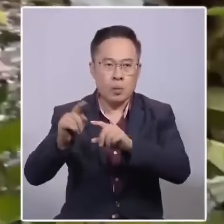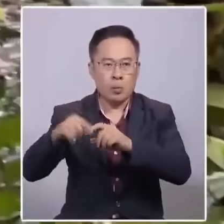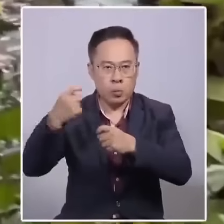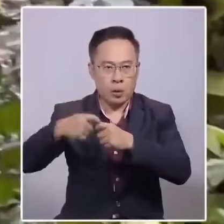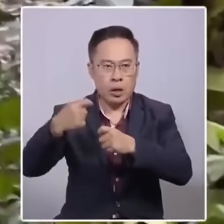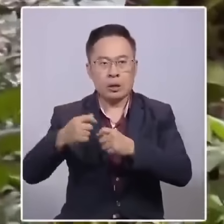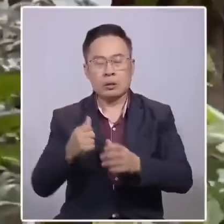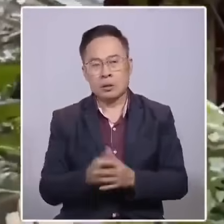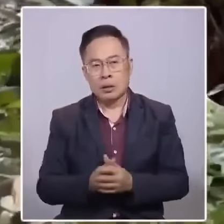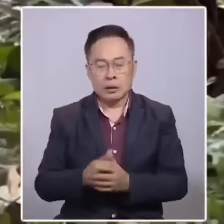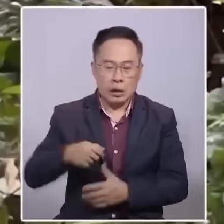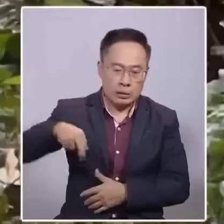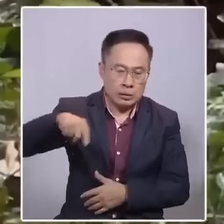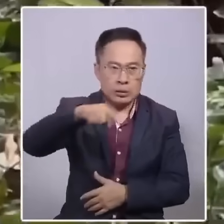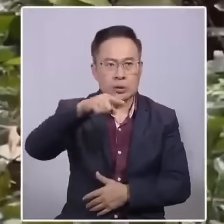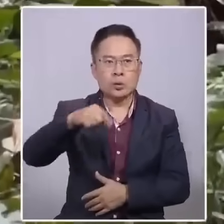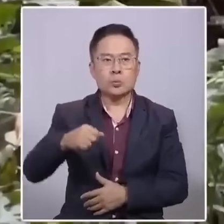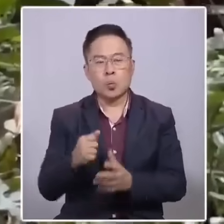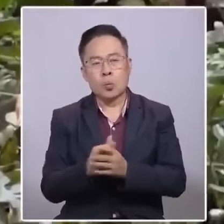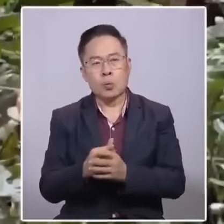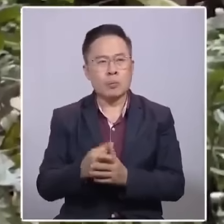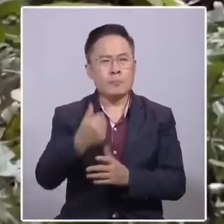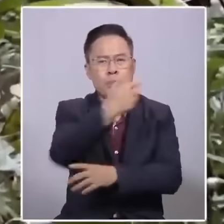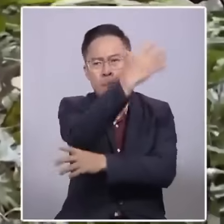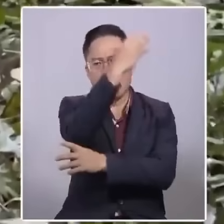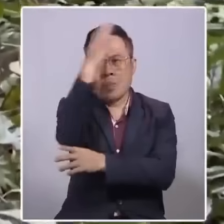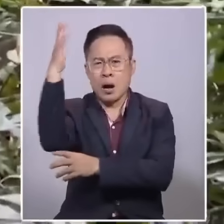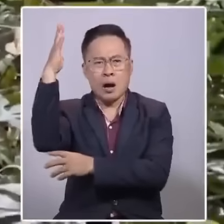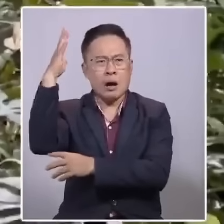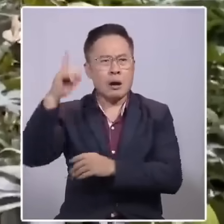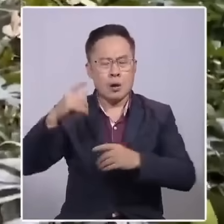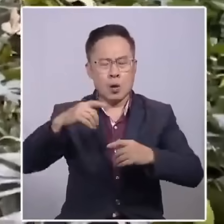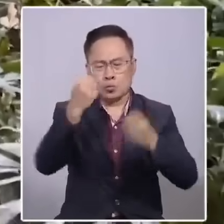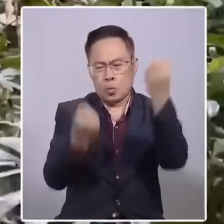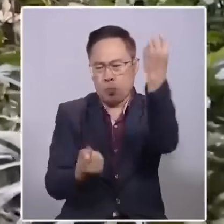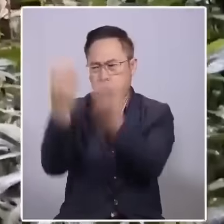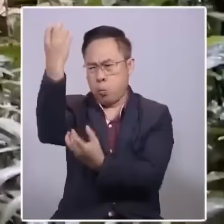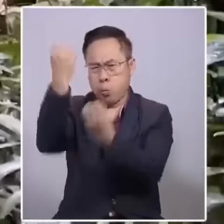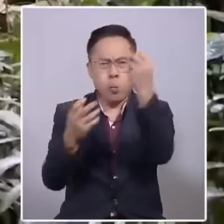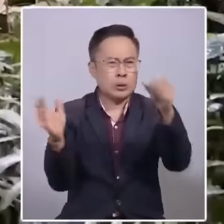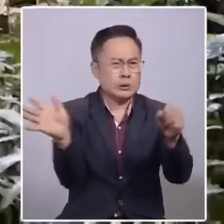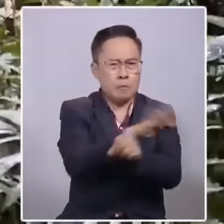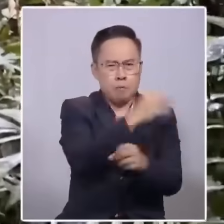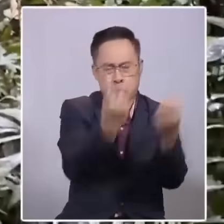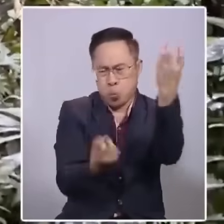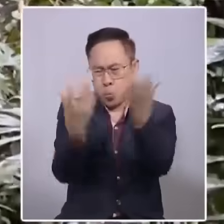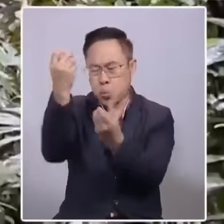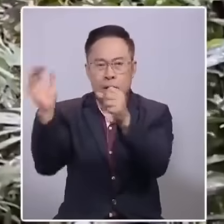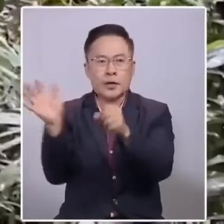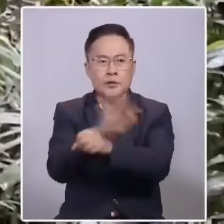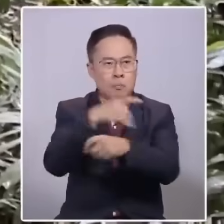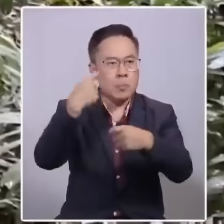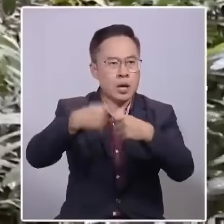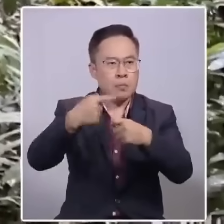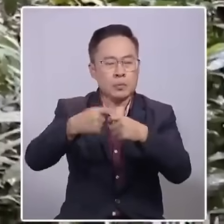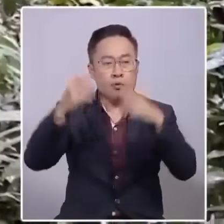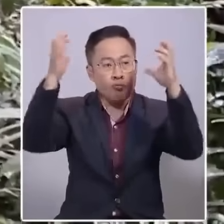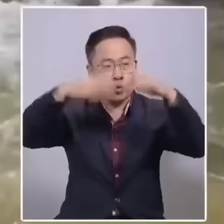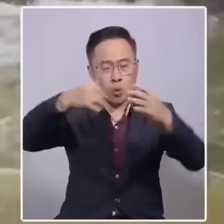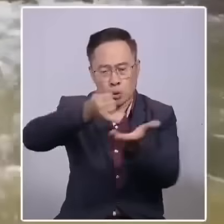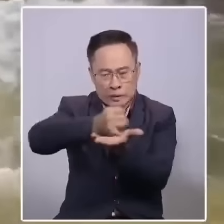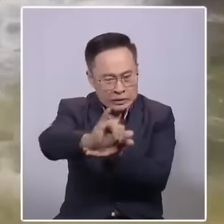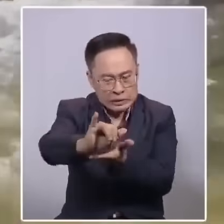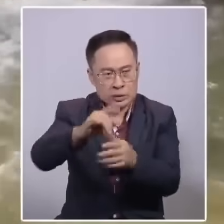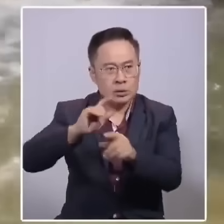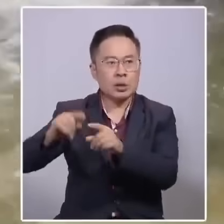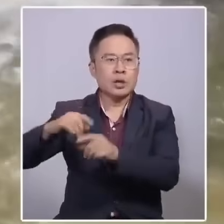ๆนะคะต้องเดินมุดใต้ขอนไม้บ้างเดินสลับกับเนินที่สูงชันบางจุดก็ต้องเดินบนก้อนหินที่มีความลื่นเจ้าหน้าที่